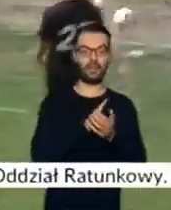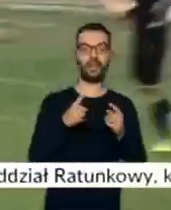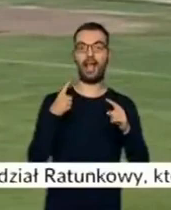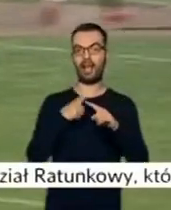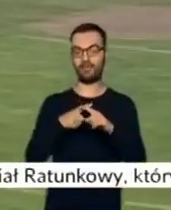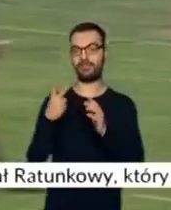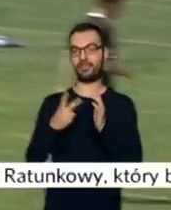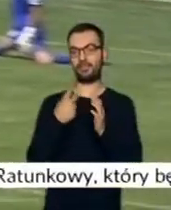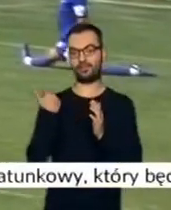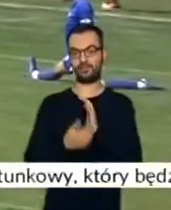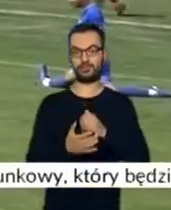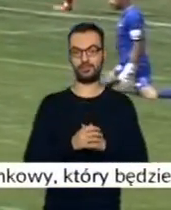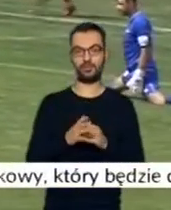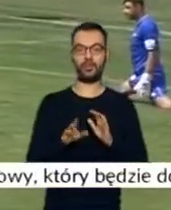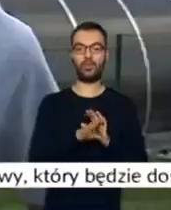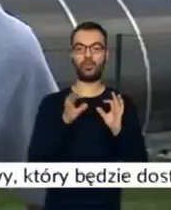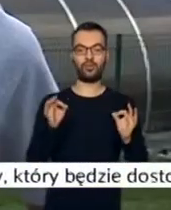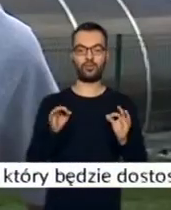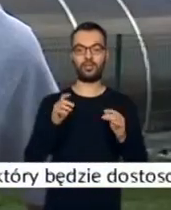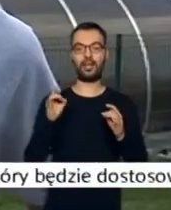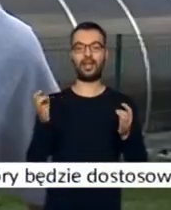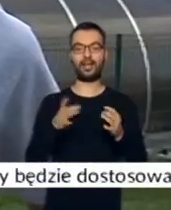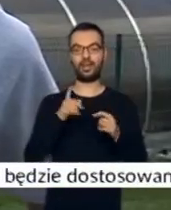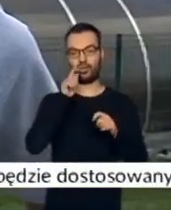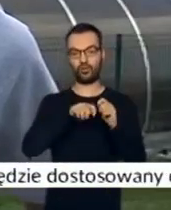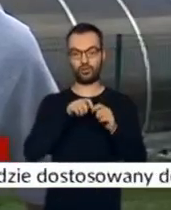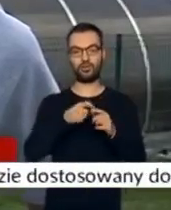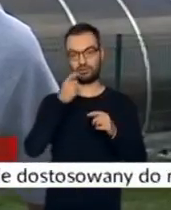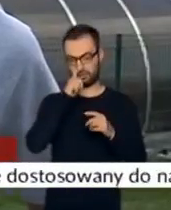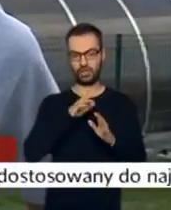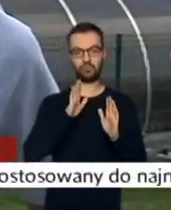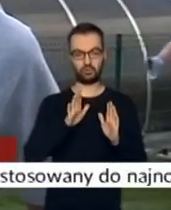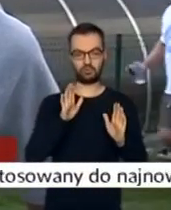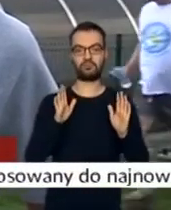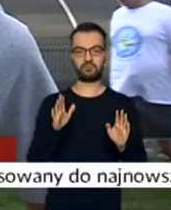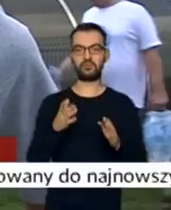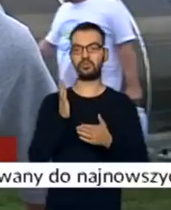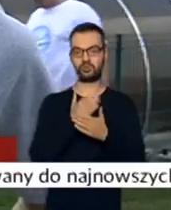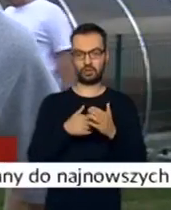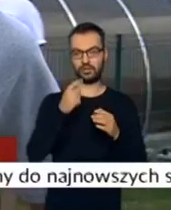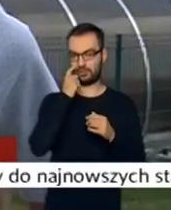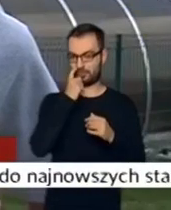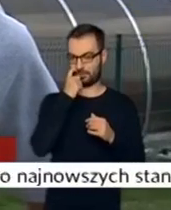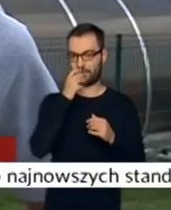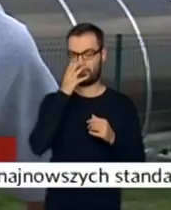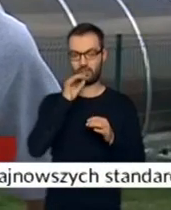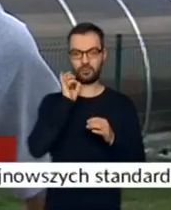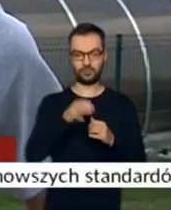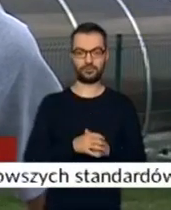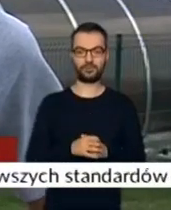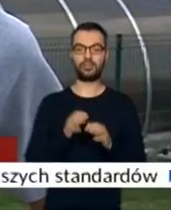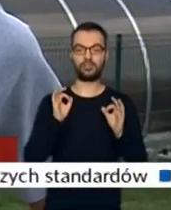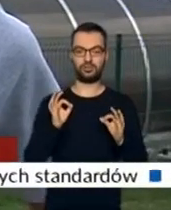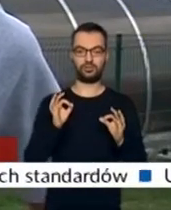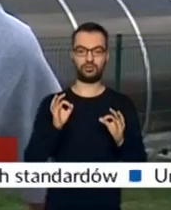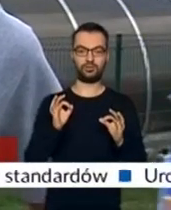2 porażki. Do tej pory te wszystkie gry kontrolne były dosyć przyzwoite, a przynajmniej jakieś części tych gier wyglądały dobrze.